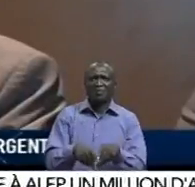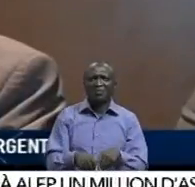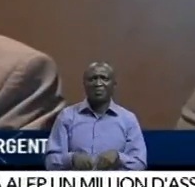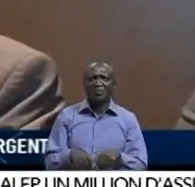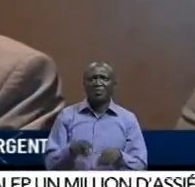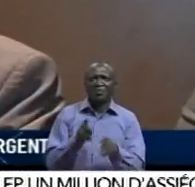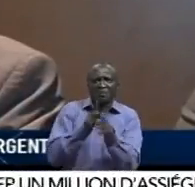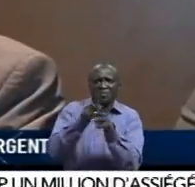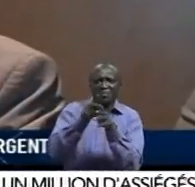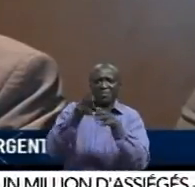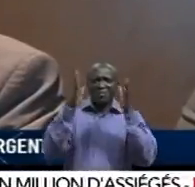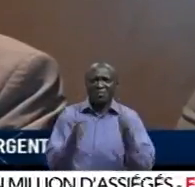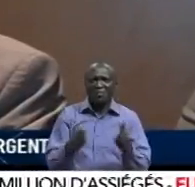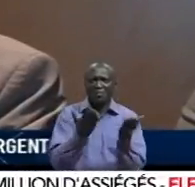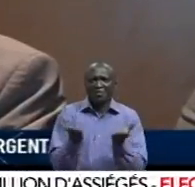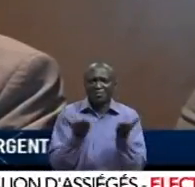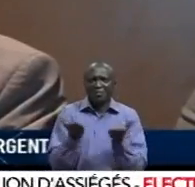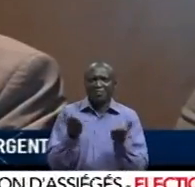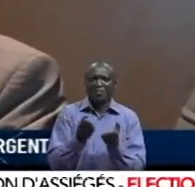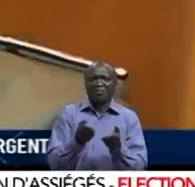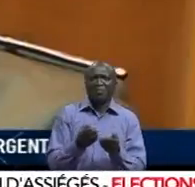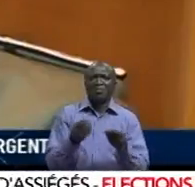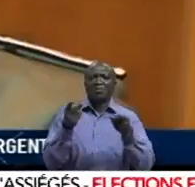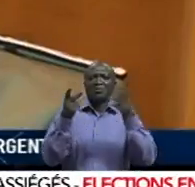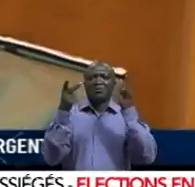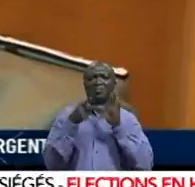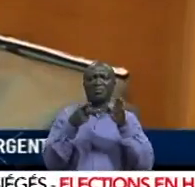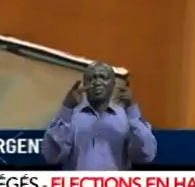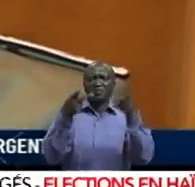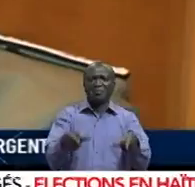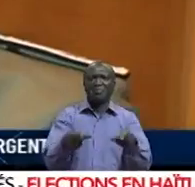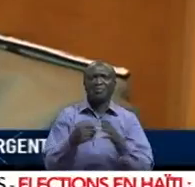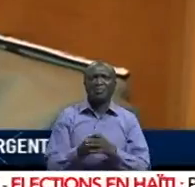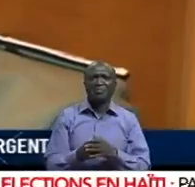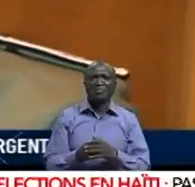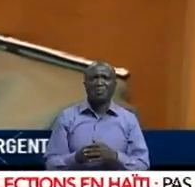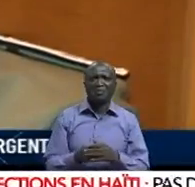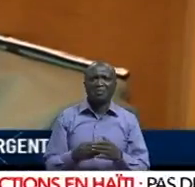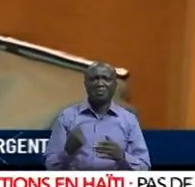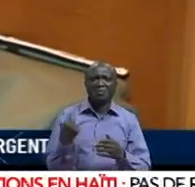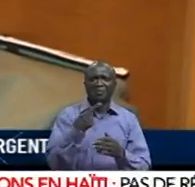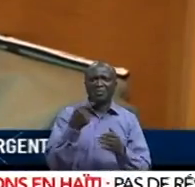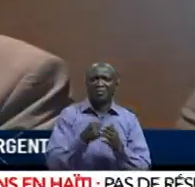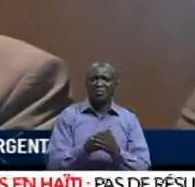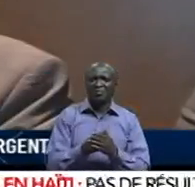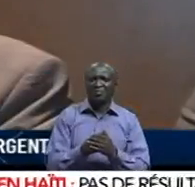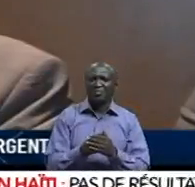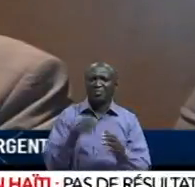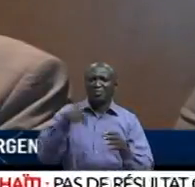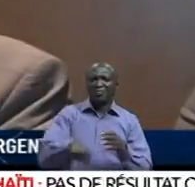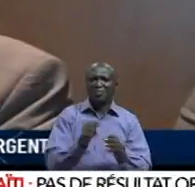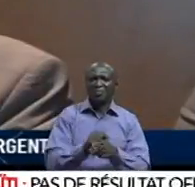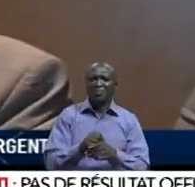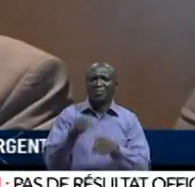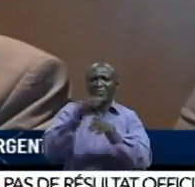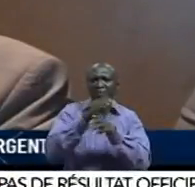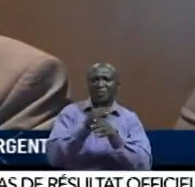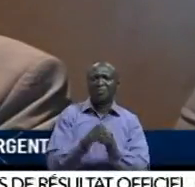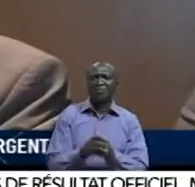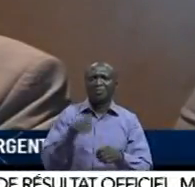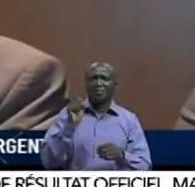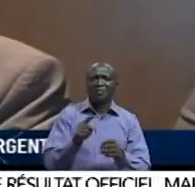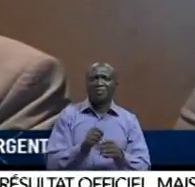professionnels ici présentes se chargeront mieux que que que moi de vous convaincre que le coaching peut être